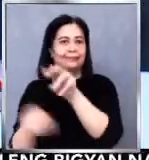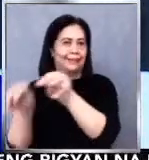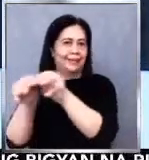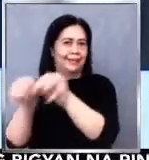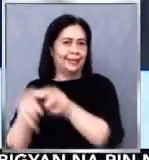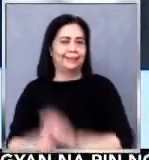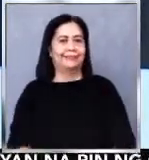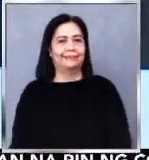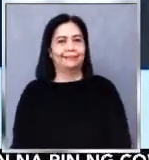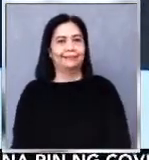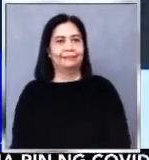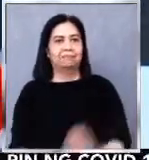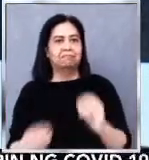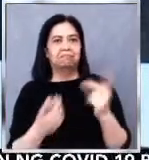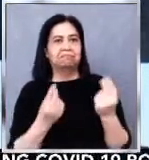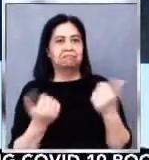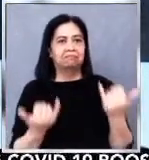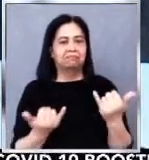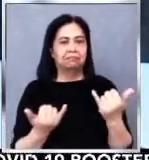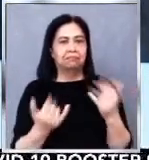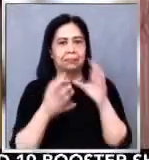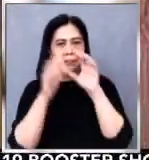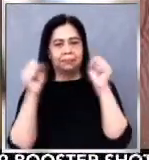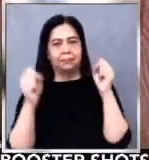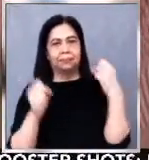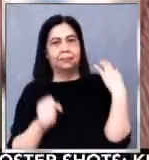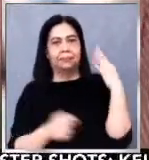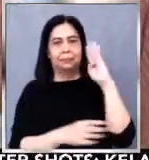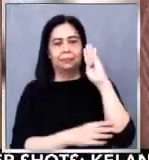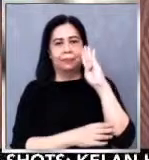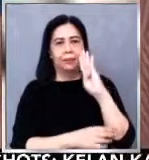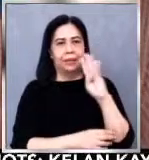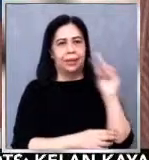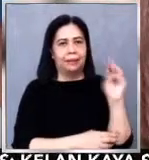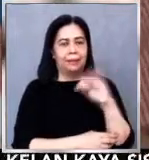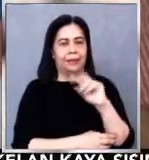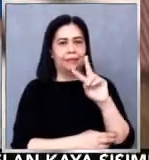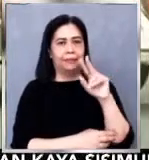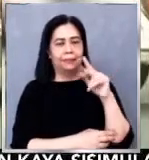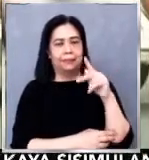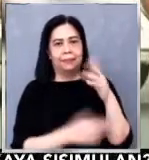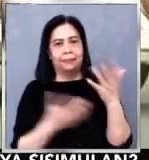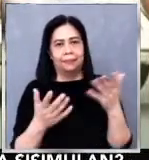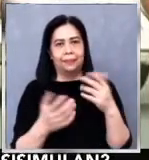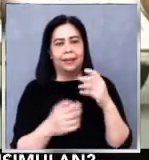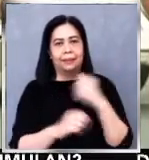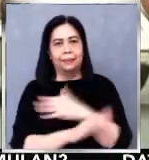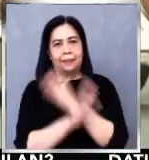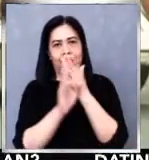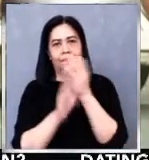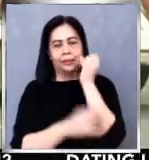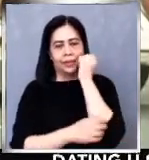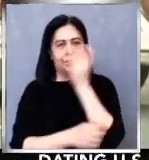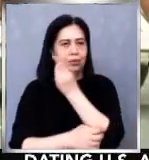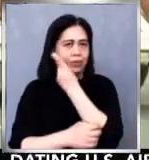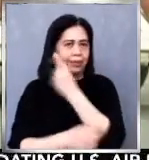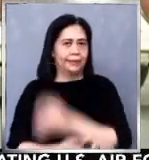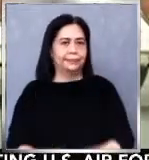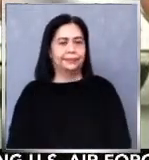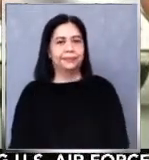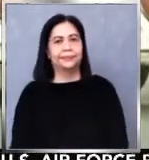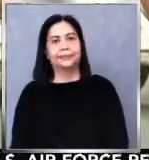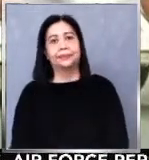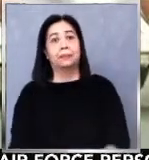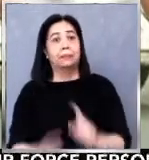namang aktibidad ngayong araw si Presidential Aspirant Bongbong Marcos at Vice Presidential Aspirant Davao City Mayor Sara Duterte. Pero sa isang